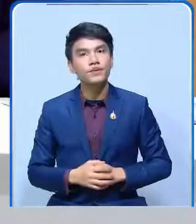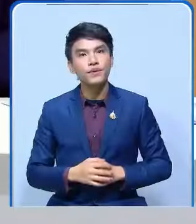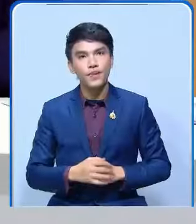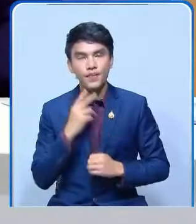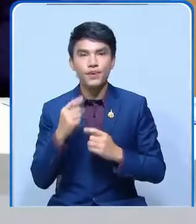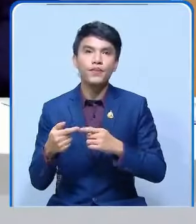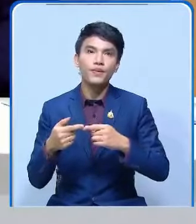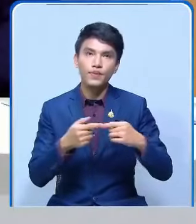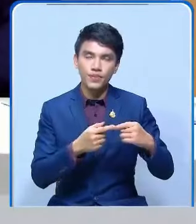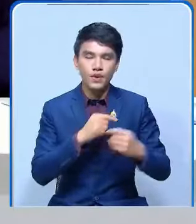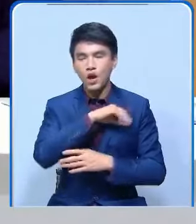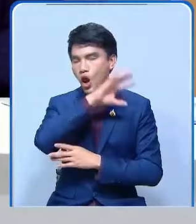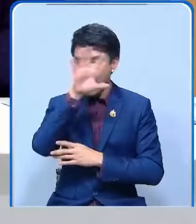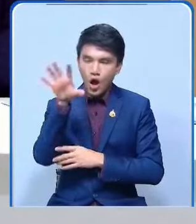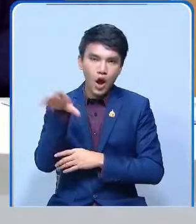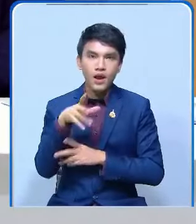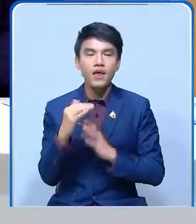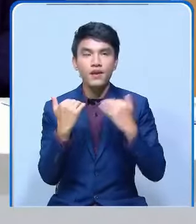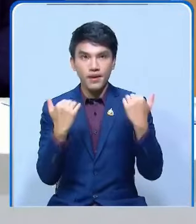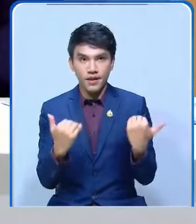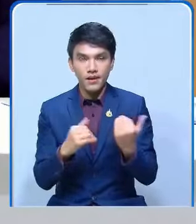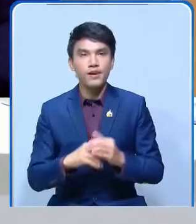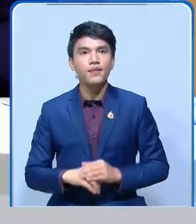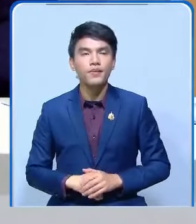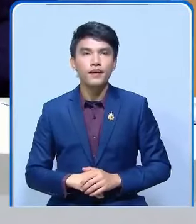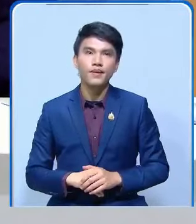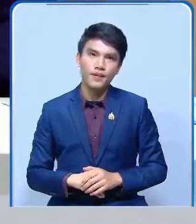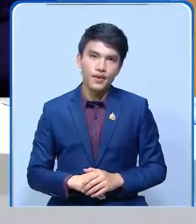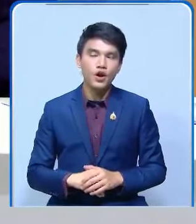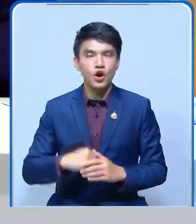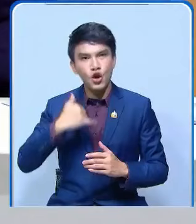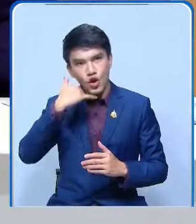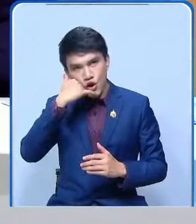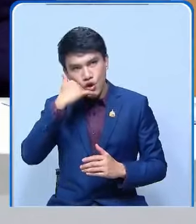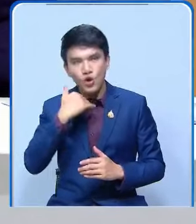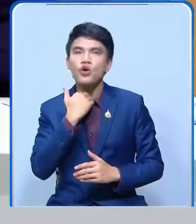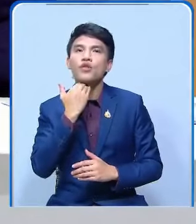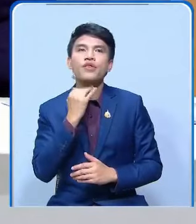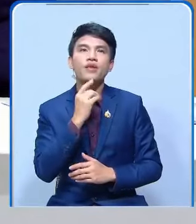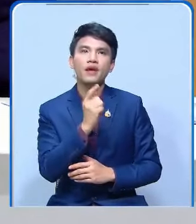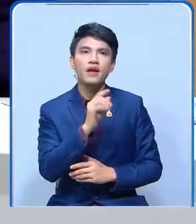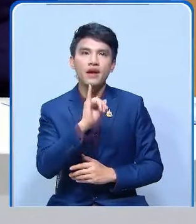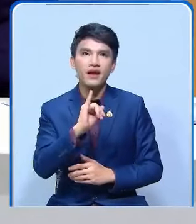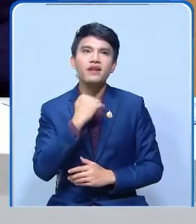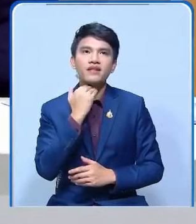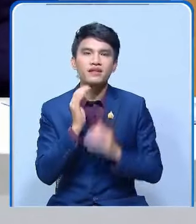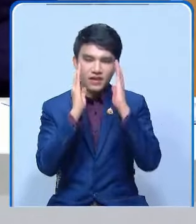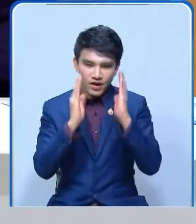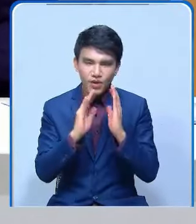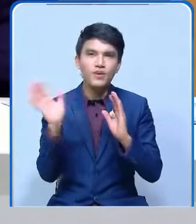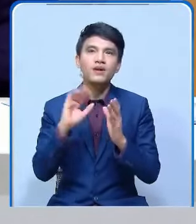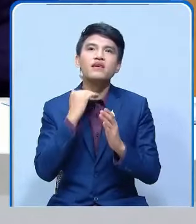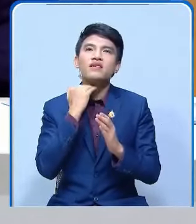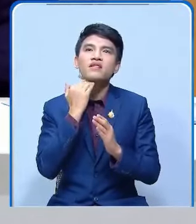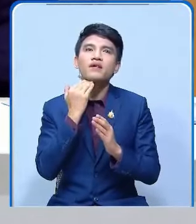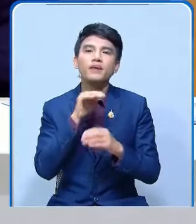มาดูเรื่องของมิจฉาชีพกันบ้างล่าสุดนี่เพิ่งเจอสดๆร้อนๆเลยนะมิจฉาชีพโทรมาที่เป็นเสียง AI โทรมานะ ร ู้เลยไม่ใช่เสียงเป็นคนทั่วไป เพราะเสียงมันจะ